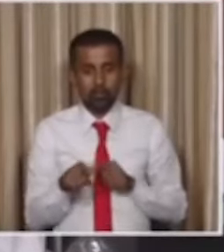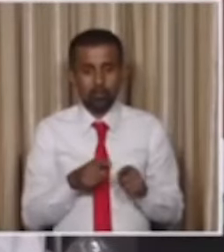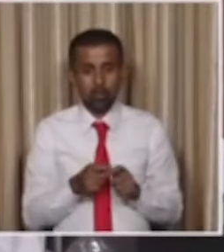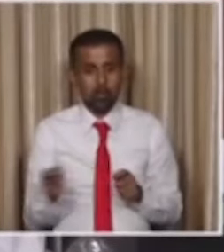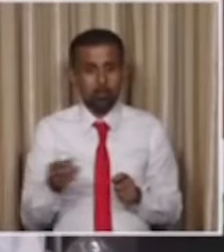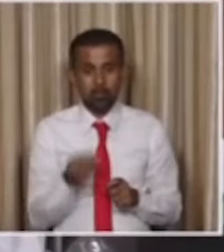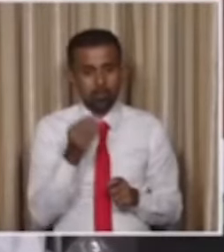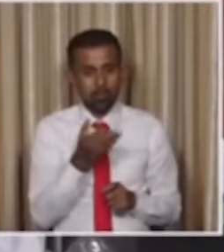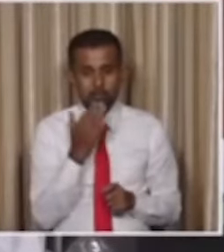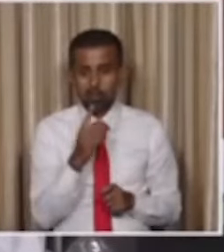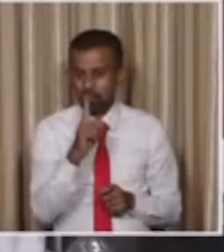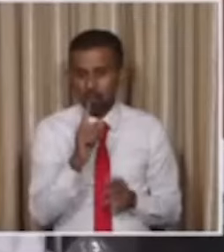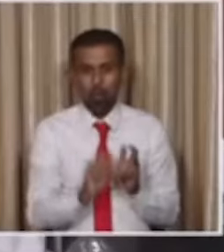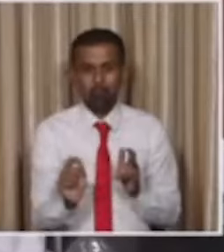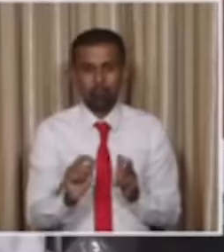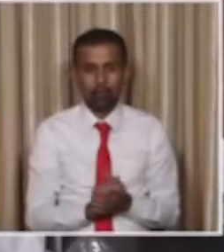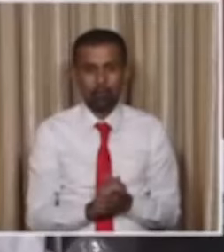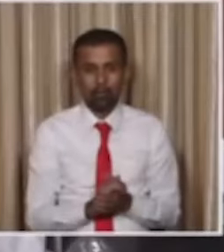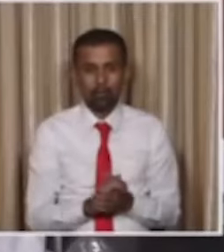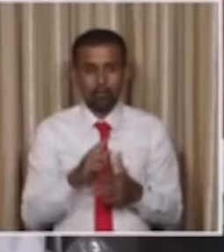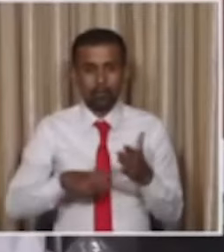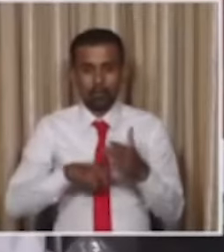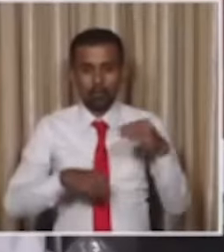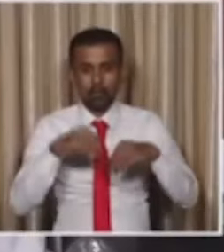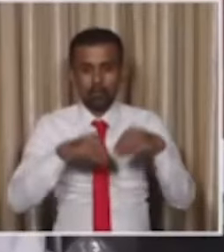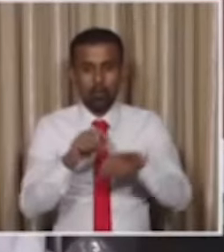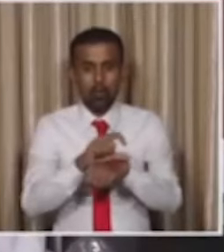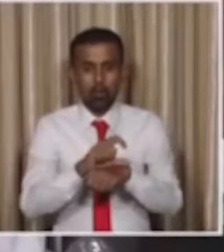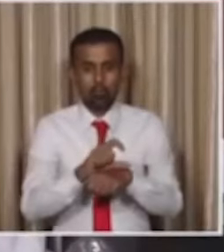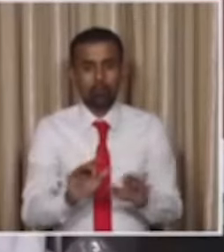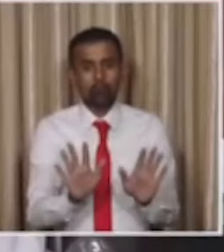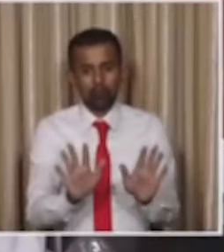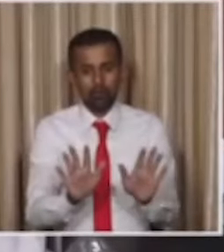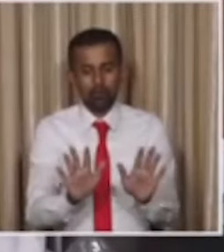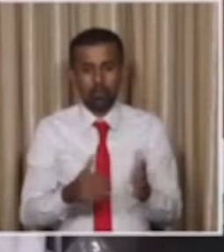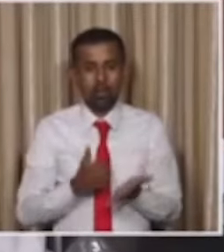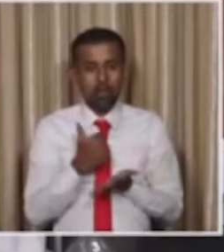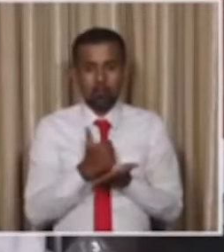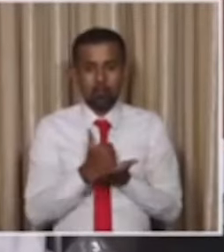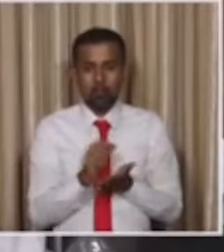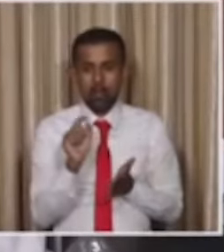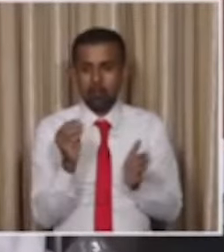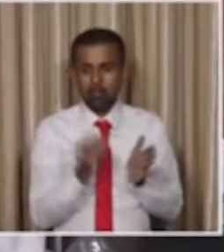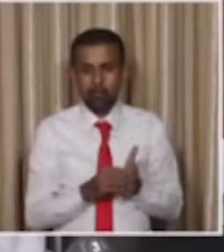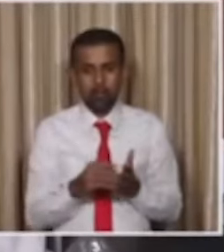පරිවැඩි කරගන්න පුළුවන් කියලා. ඉලෙක්ෂන් කමිෂන් එක විතරයි. එතකොට සෙන්ට්‍රල් බැංක් එක ගැන සදානක්